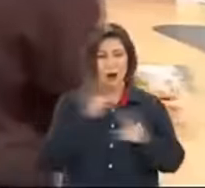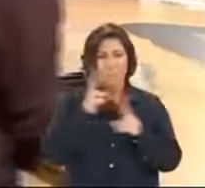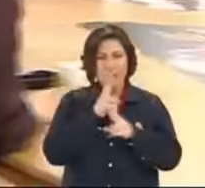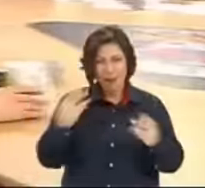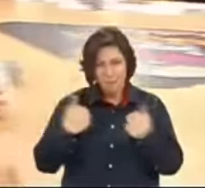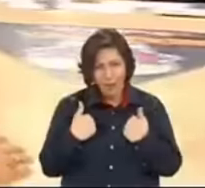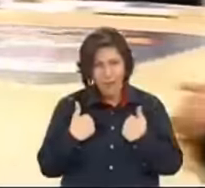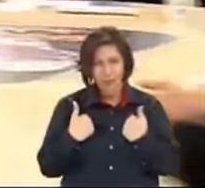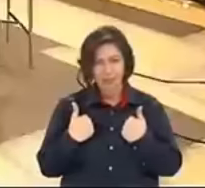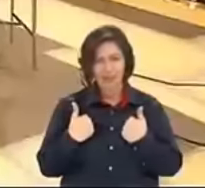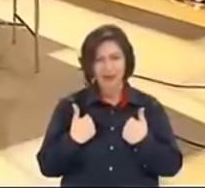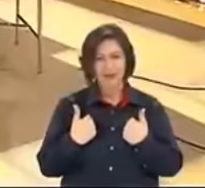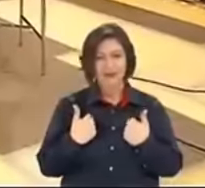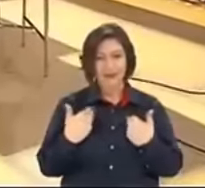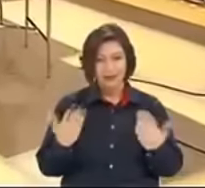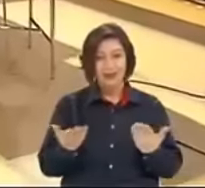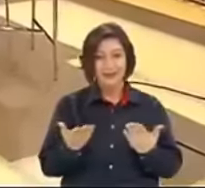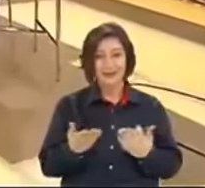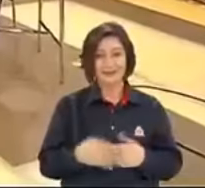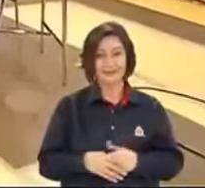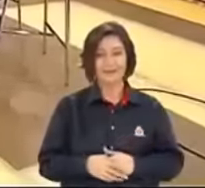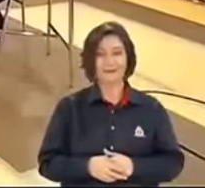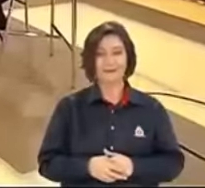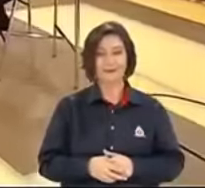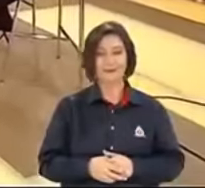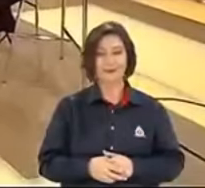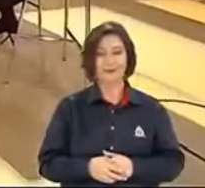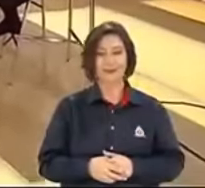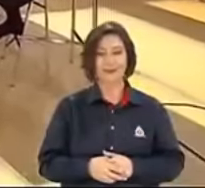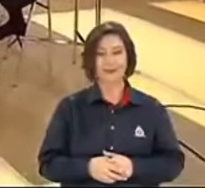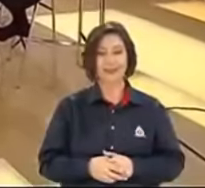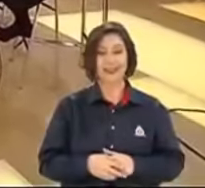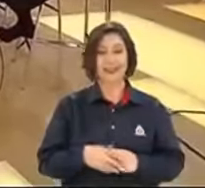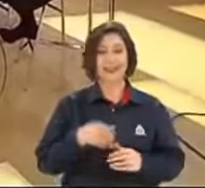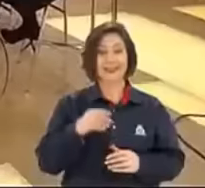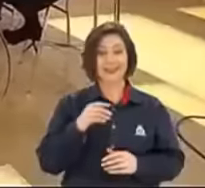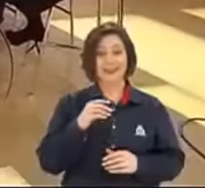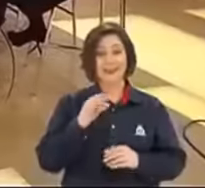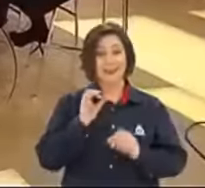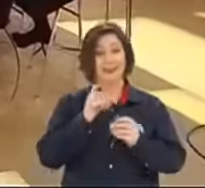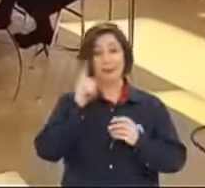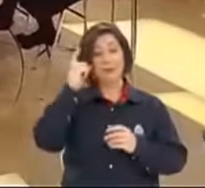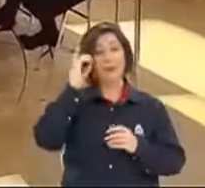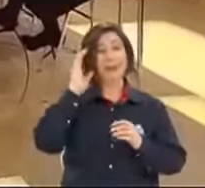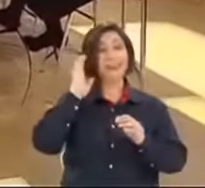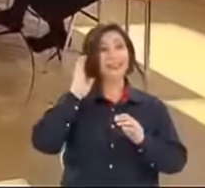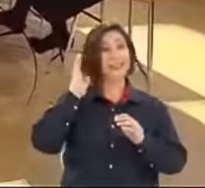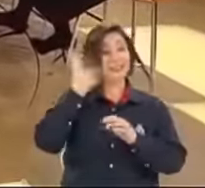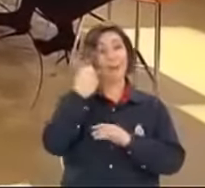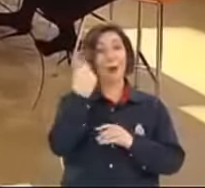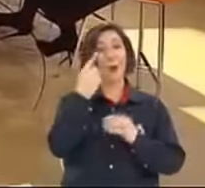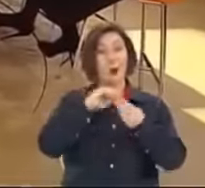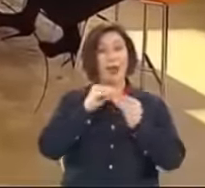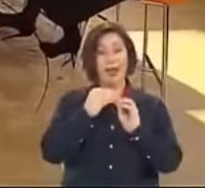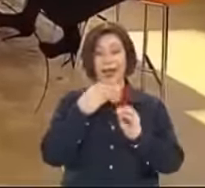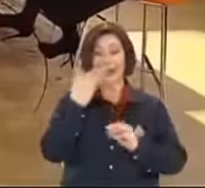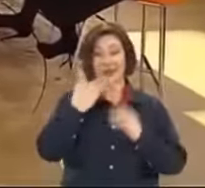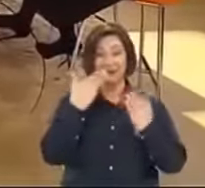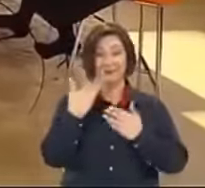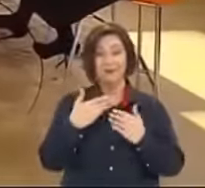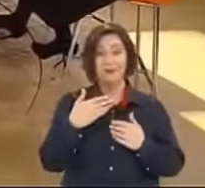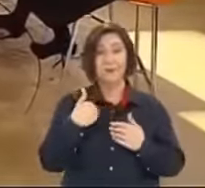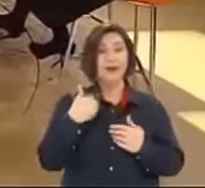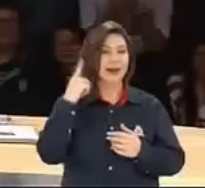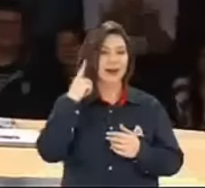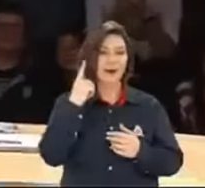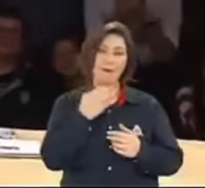Komik miyim ulan ben? Hadi oğlum yardım. Buyurun abi. Abi çok iyi gidiyorsun. Abi ben başımdan geçen bir olay yanlış. Lütfen sevgili abi. Sen boynu bozarım.